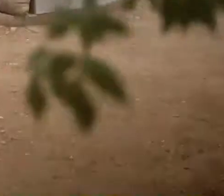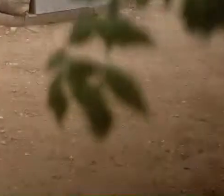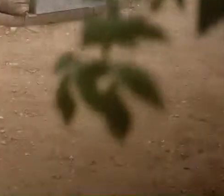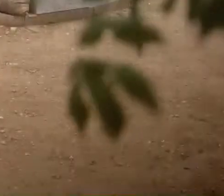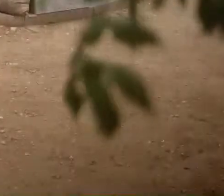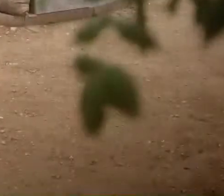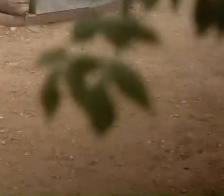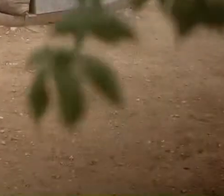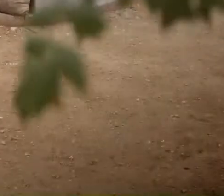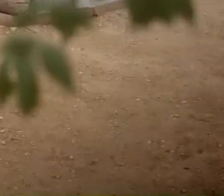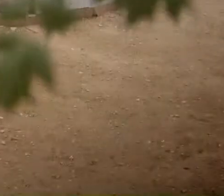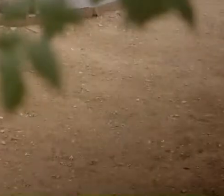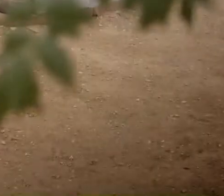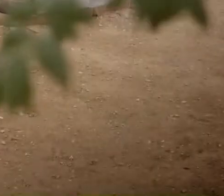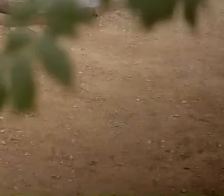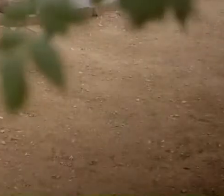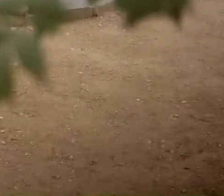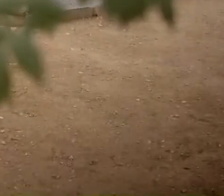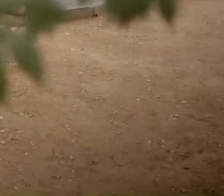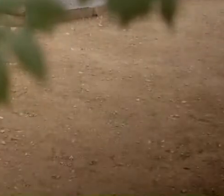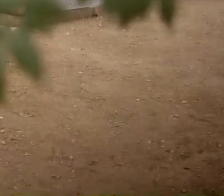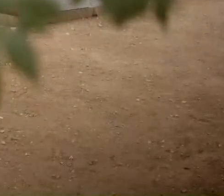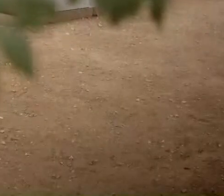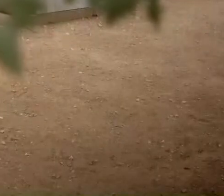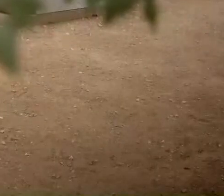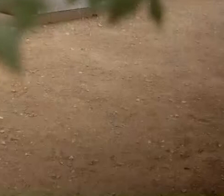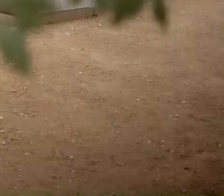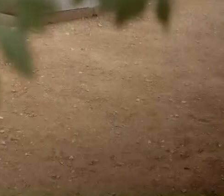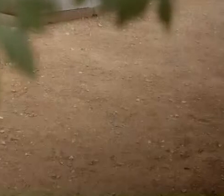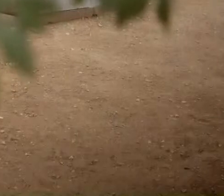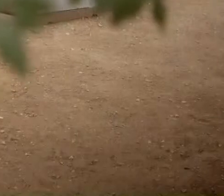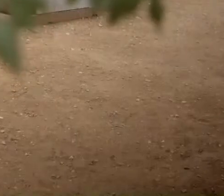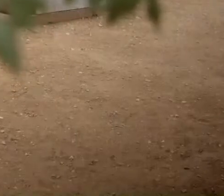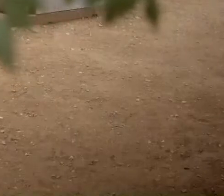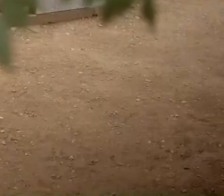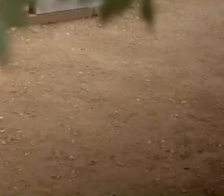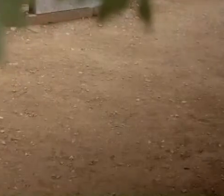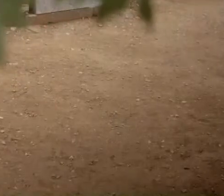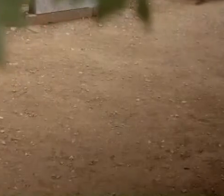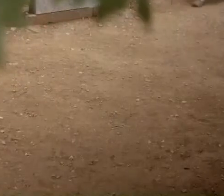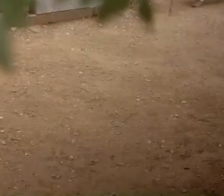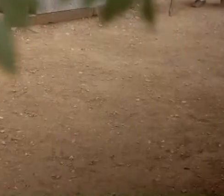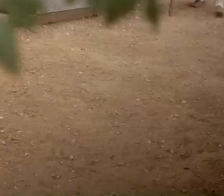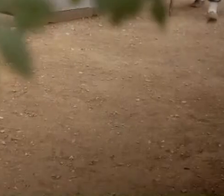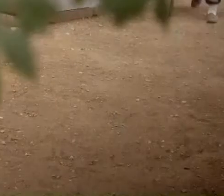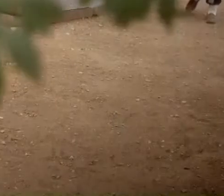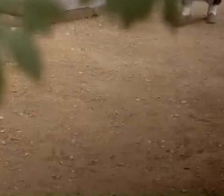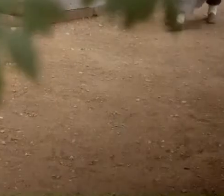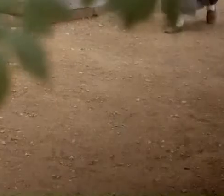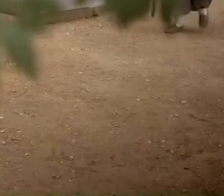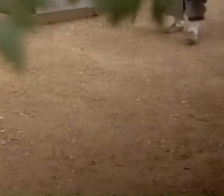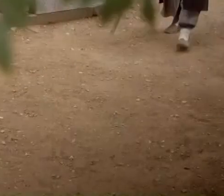İçeriden dergahın kapısı açıldı. Şeyh elinde asasıyla dışarı çıkıp kapıyı kapattı. Karabaş yüzüstü uzanmış, gözleri